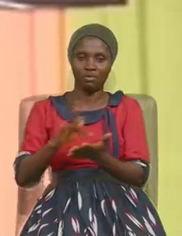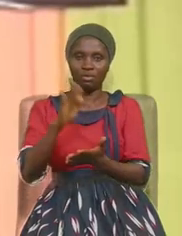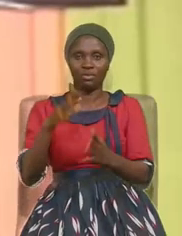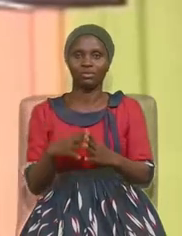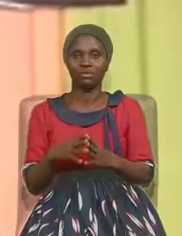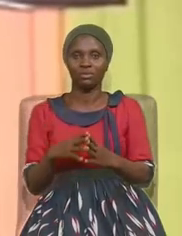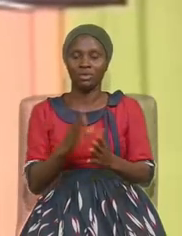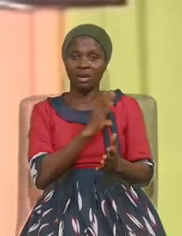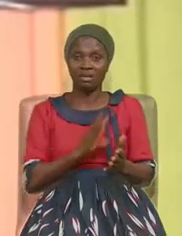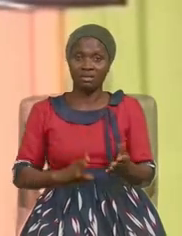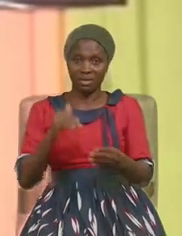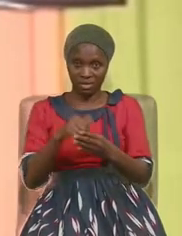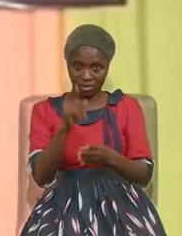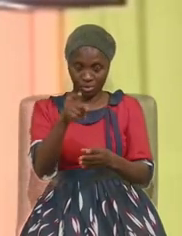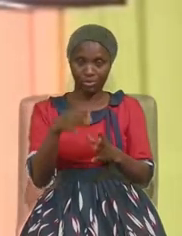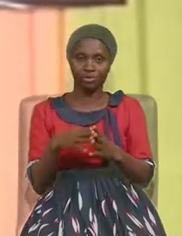Christ en vous,